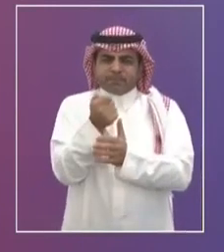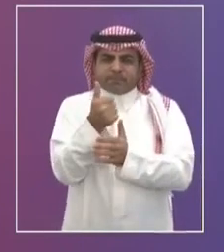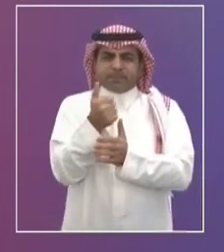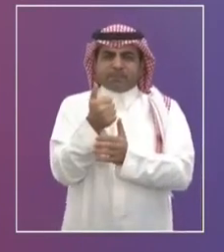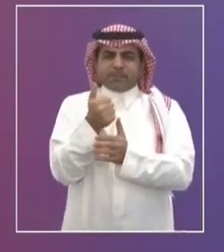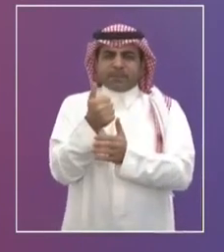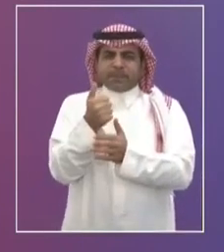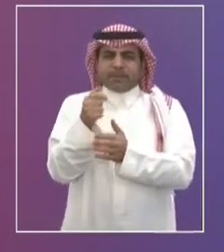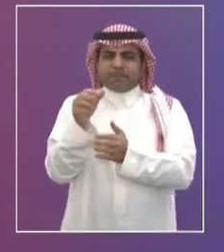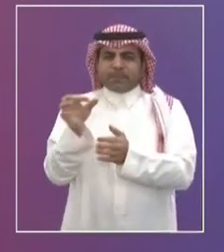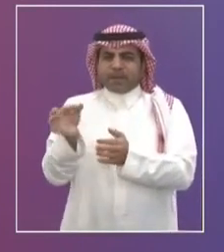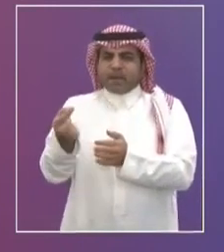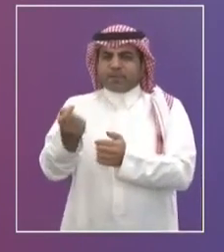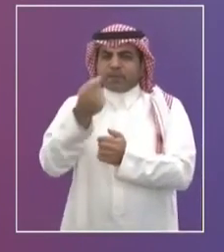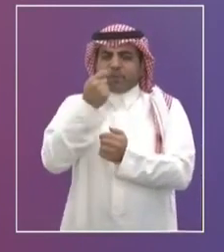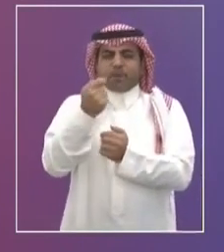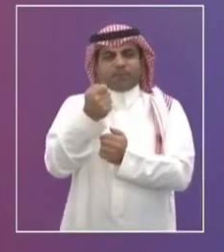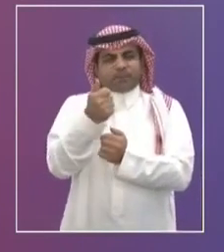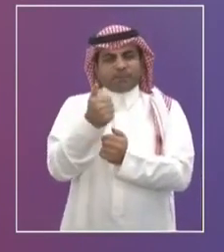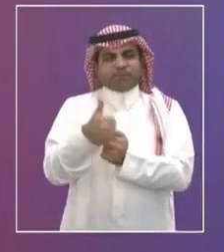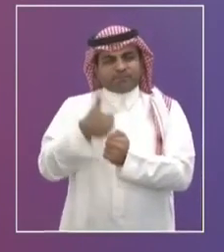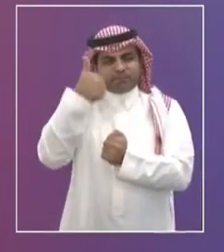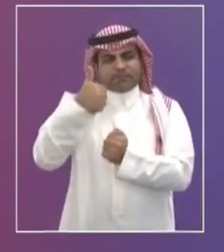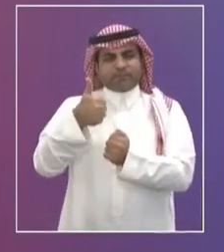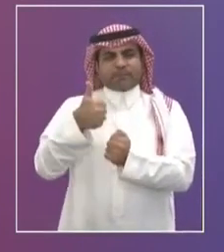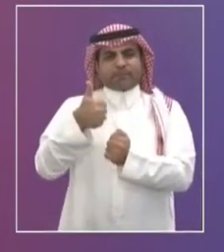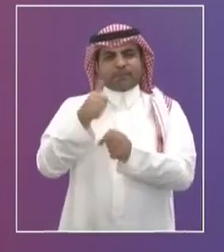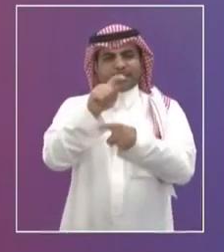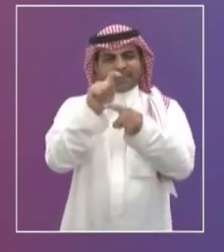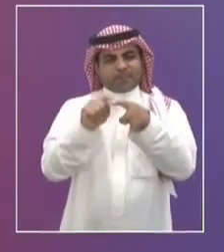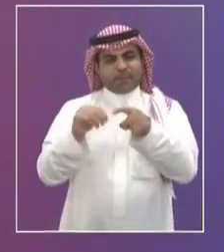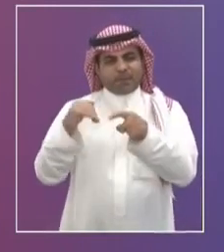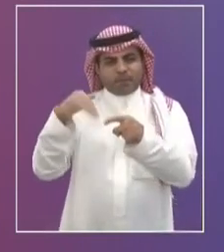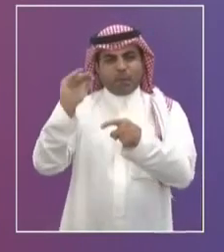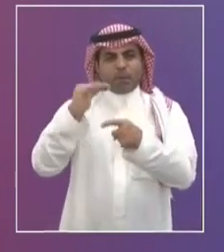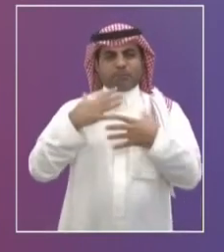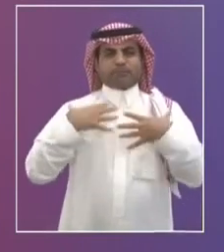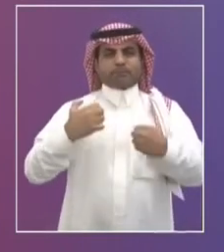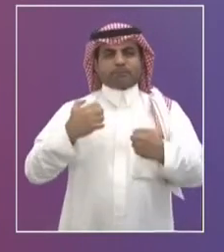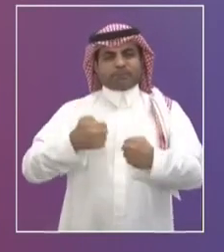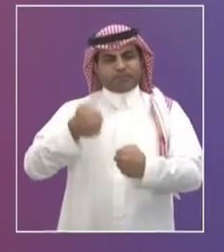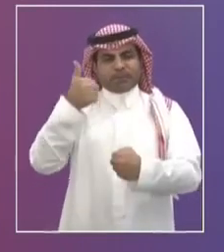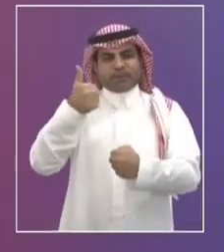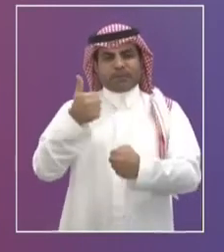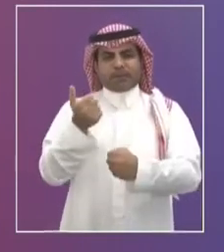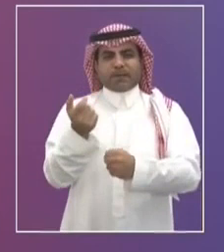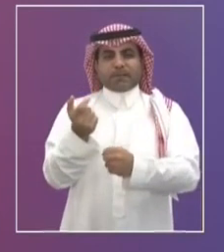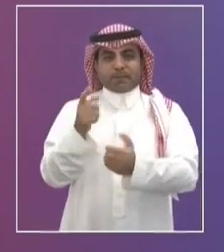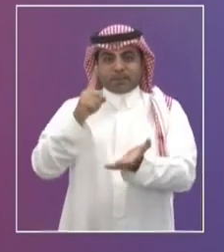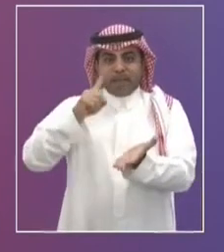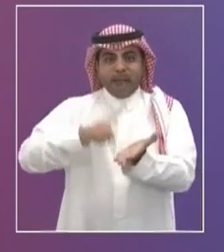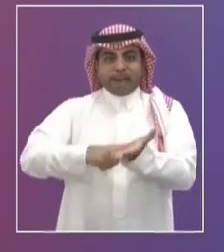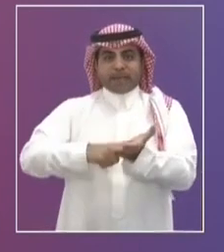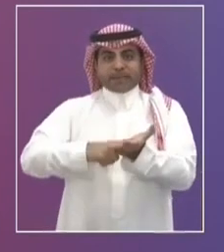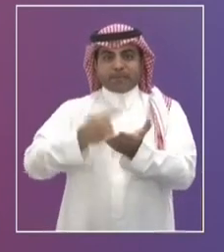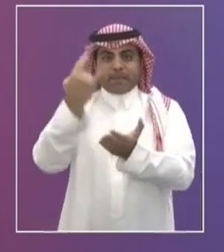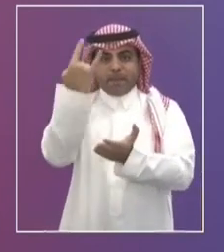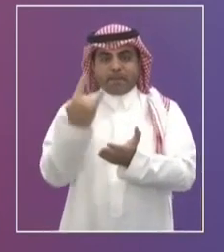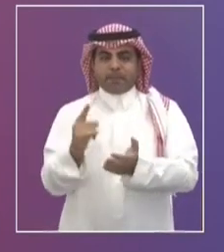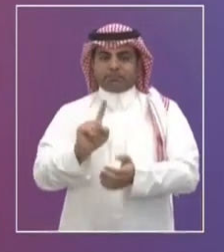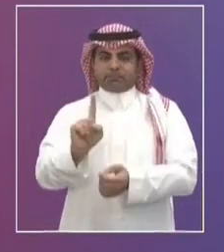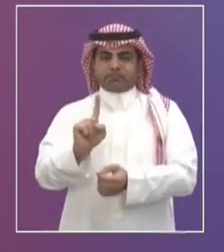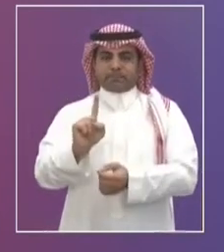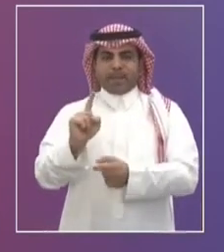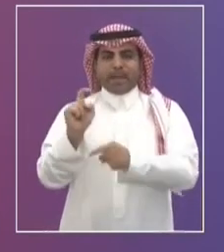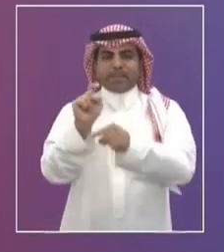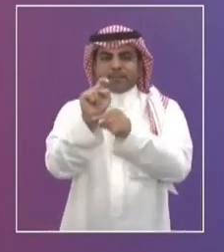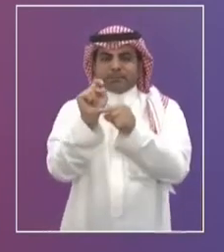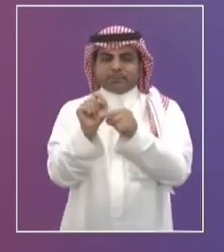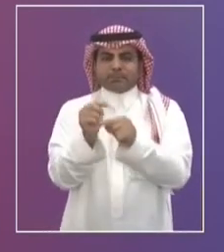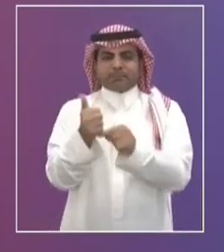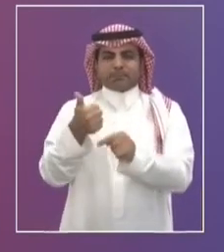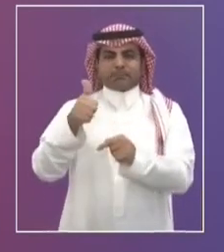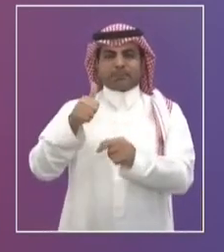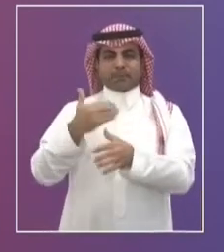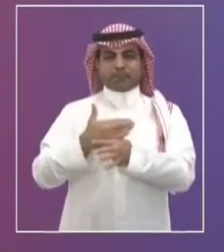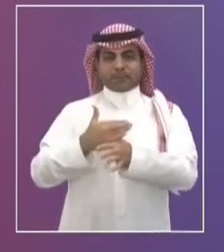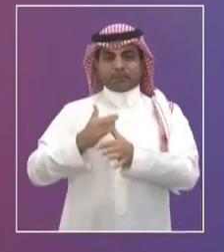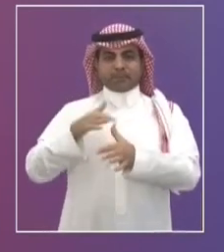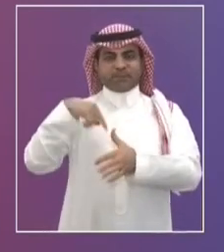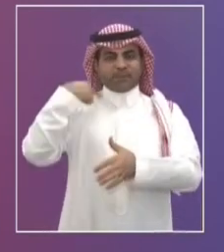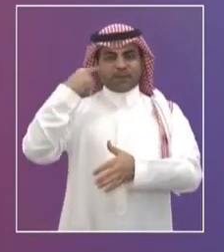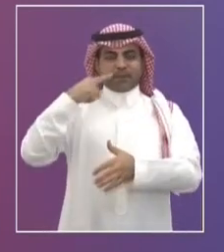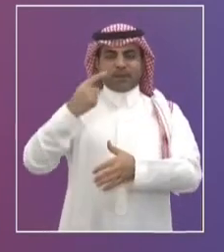بإذن الله ونرتجي منها أنها تساهم في تحسين الحالة الصحية للمصابين، إلا أنه لا يمكن ربط